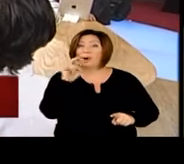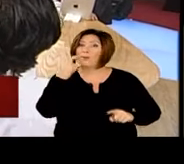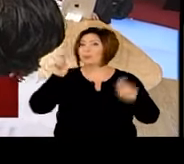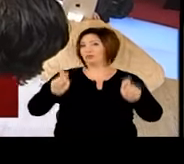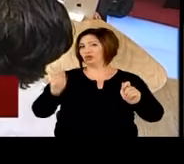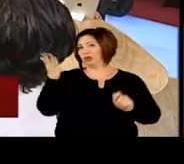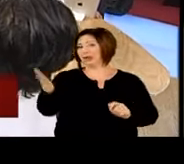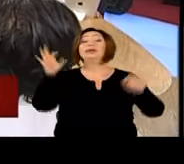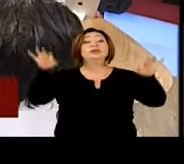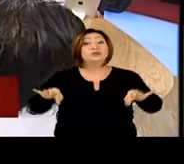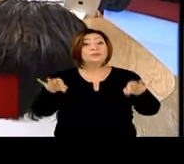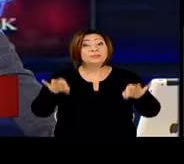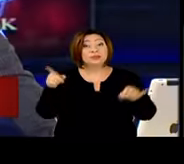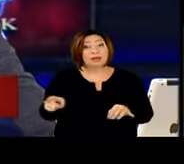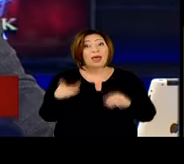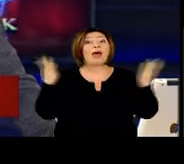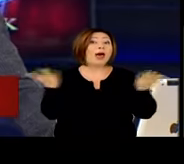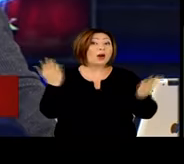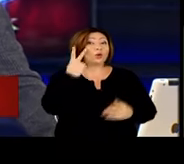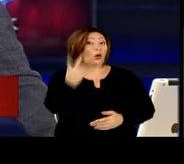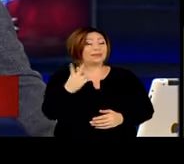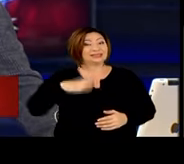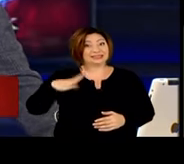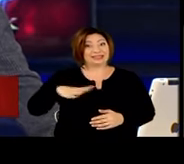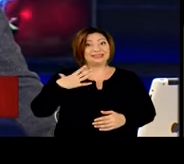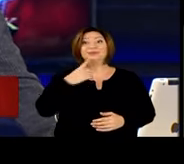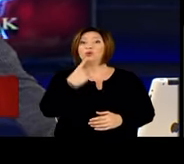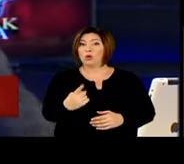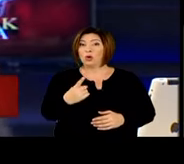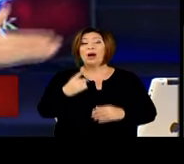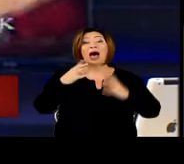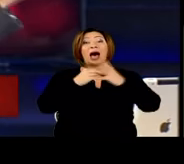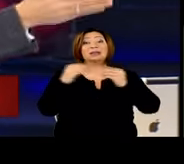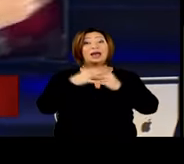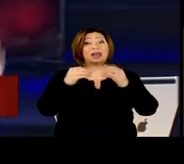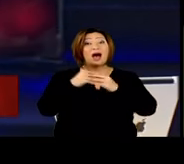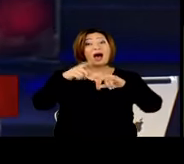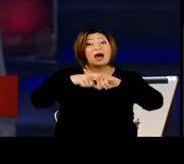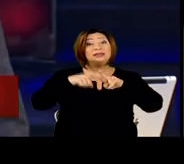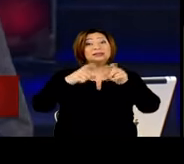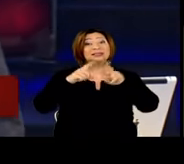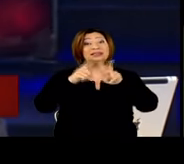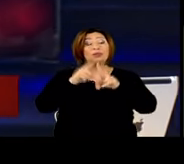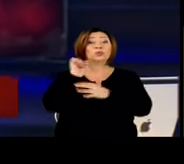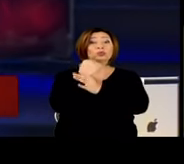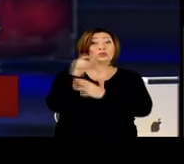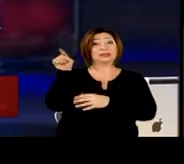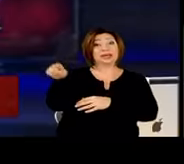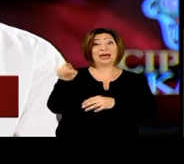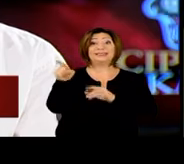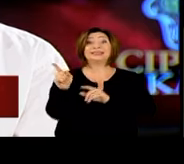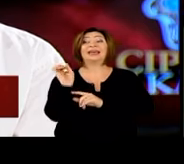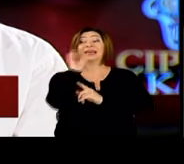bakacaklar. Şimdi eğer görmek istersiniz diye söylüyorum Adana'dan Hasan ustamız buradan sizlere